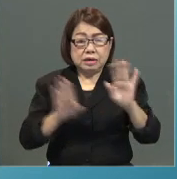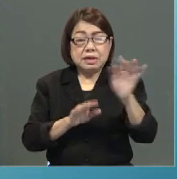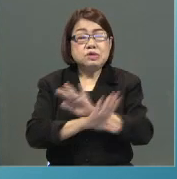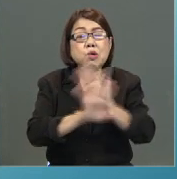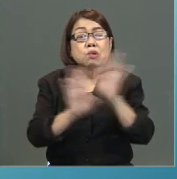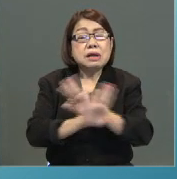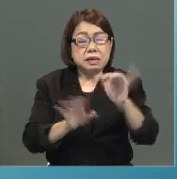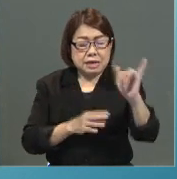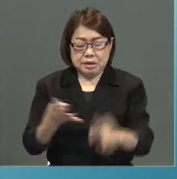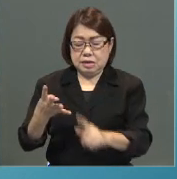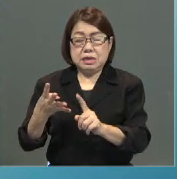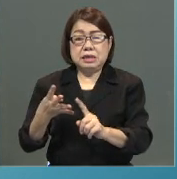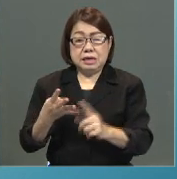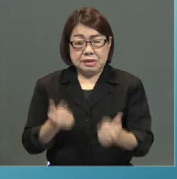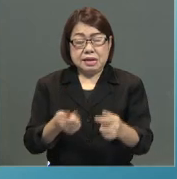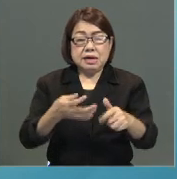เกาะสถานการณ์การแพร่ระบาดของโรคยังไม่สิ้นสุด